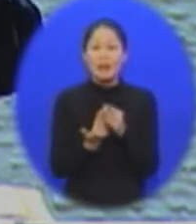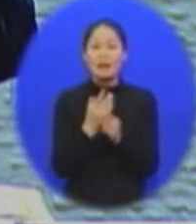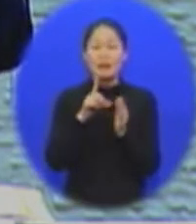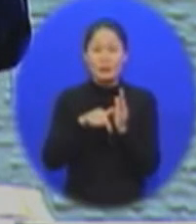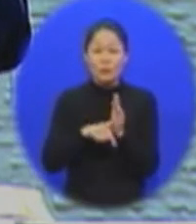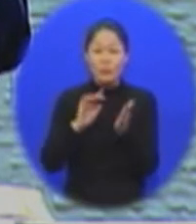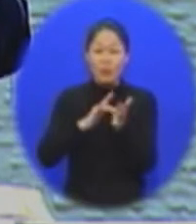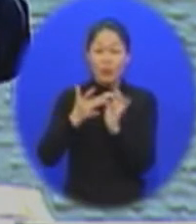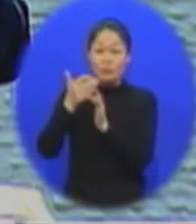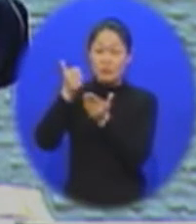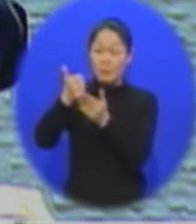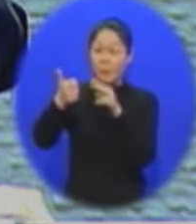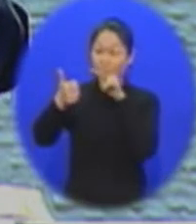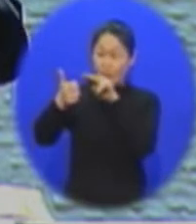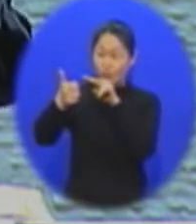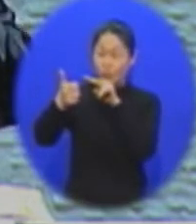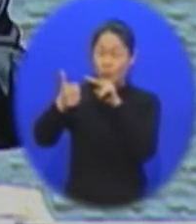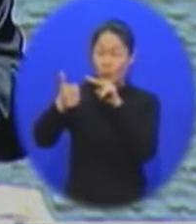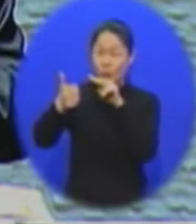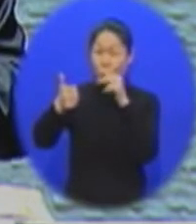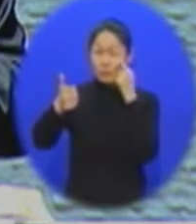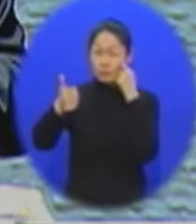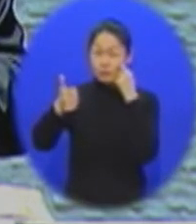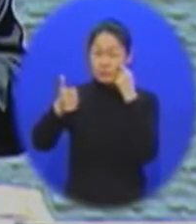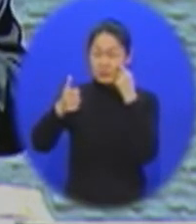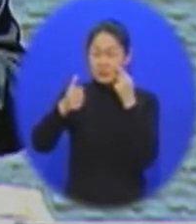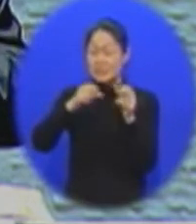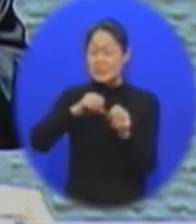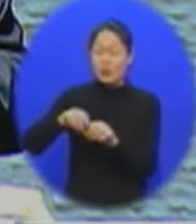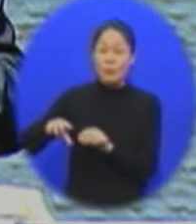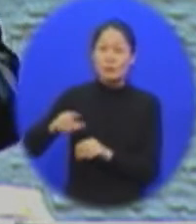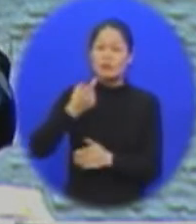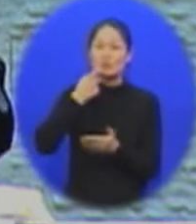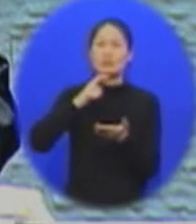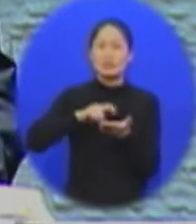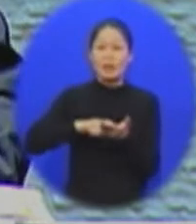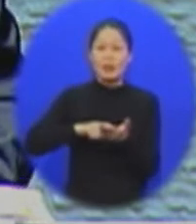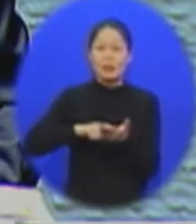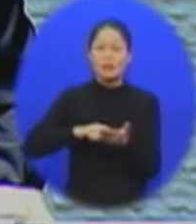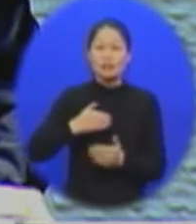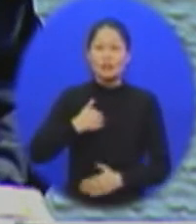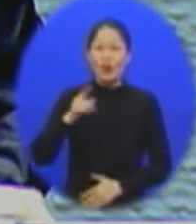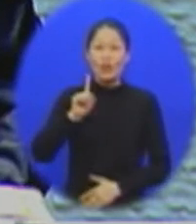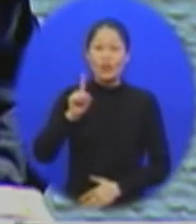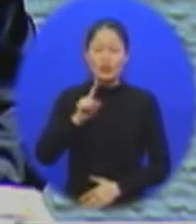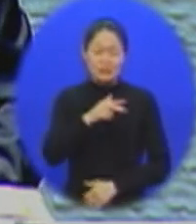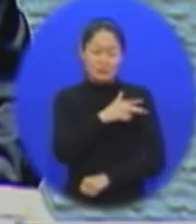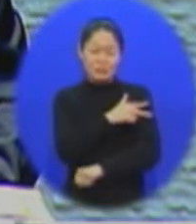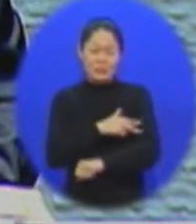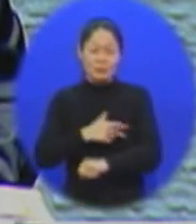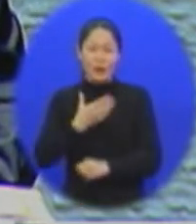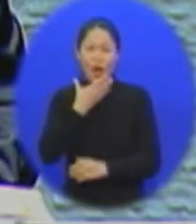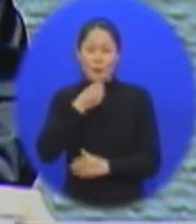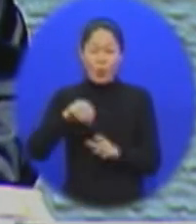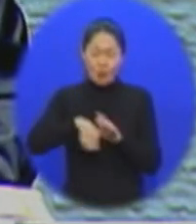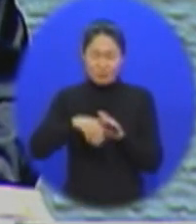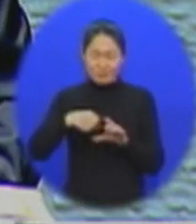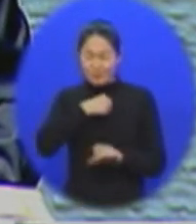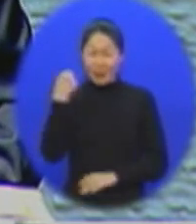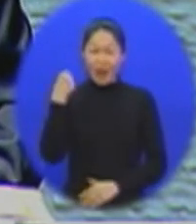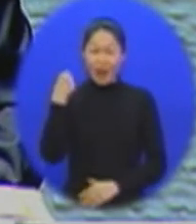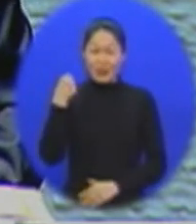예수님을 바라보는 눈을 잃어 버리기 쉽습니다 전 어느 집사님이 복권에 당첨이 됐다고 그렇게